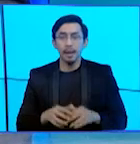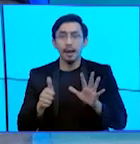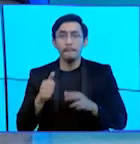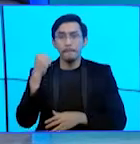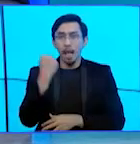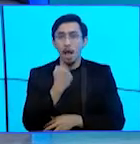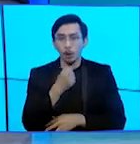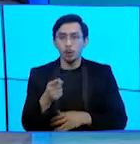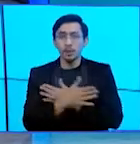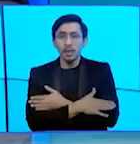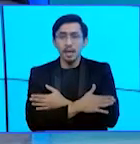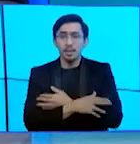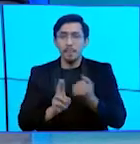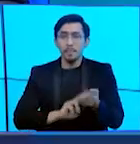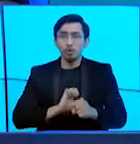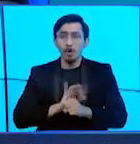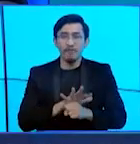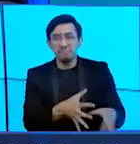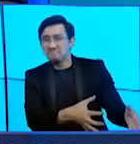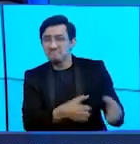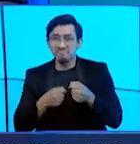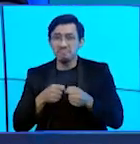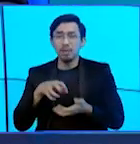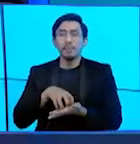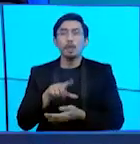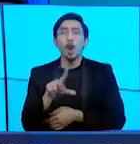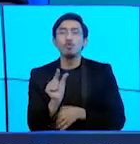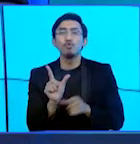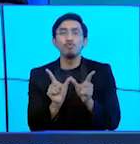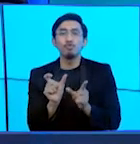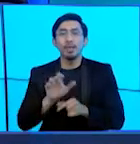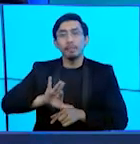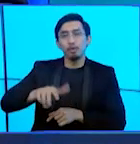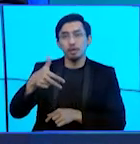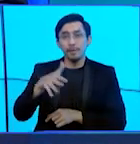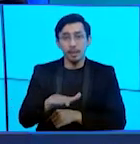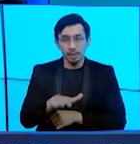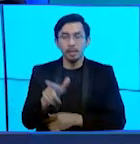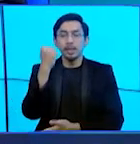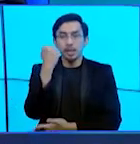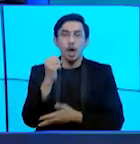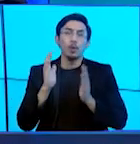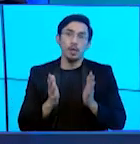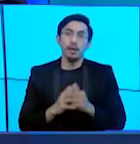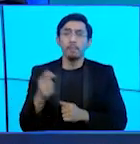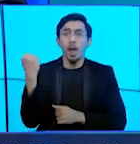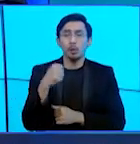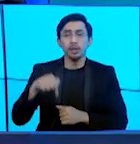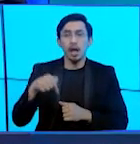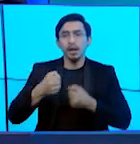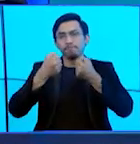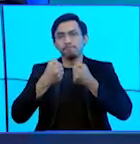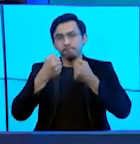6 terduga pelaku perampasan jenazah pasien COVID-19 di Luwu Timur, Sulawesi Selatan ditetapkan sebagai tersangka. Para pelaku kini